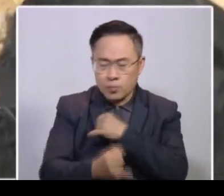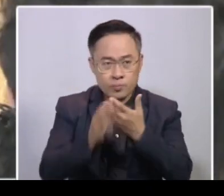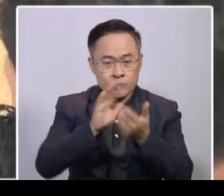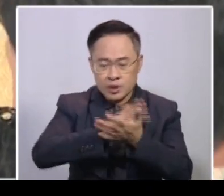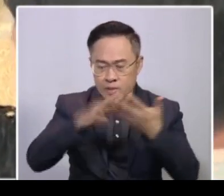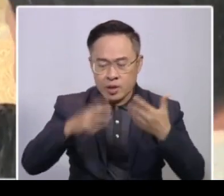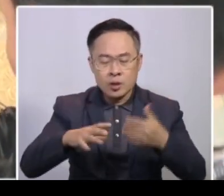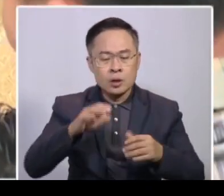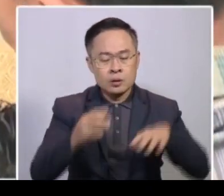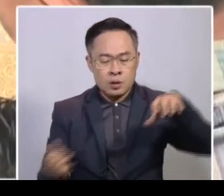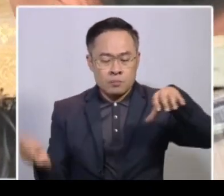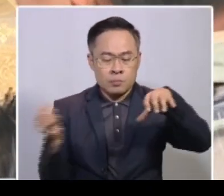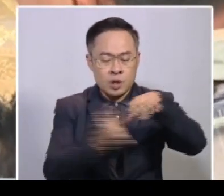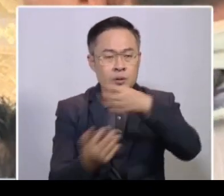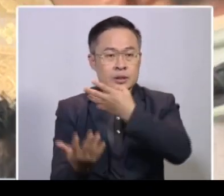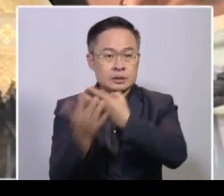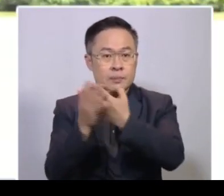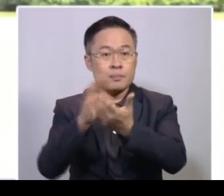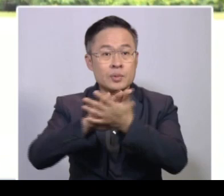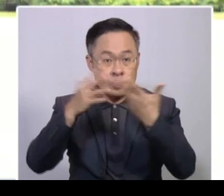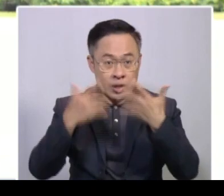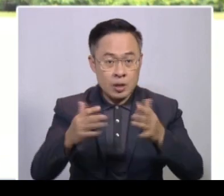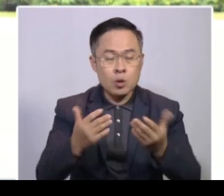ทานอภัยโทษได้